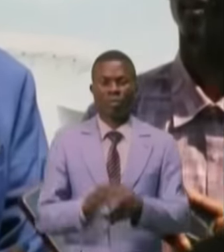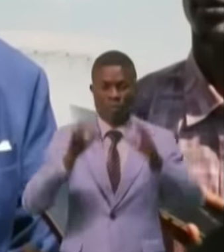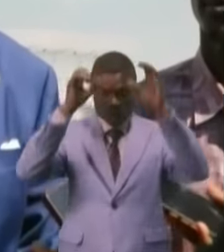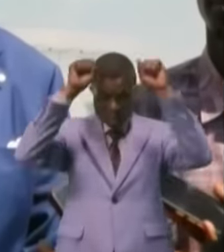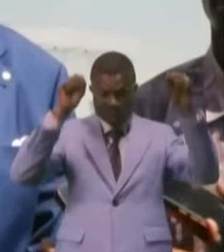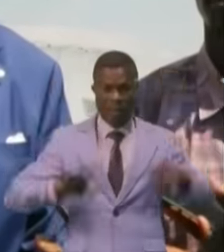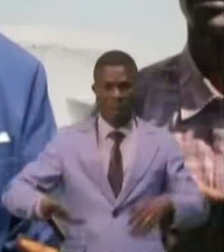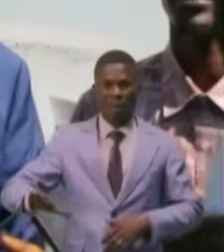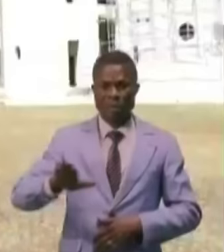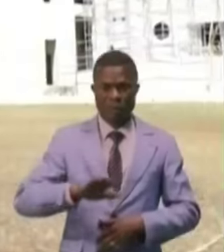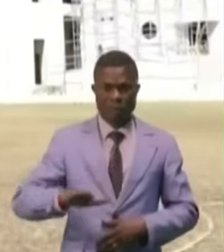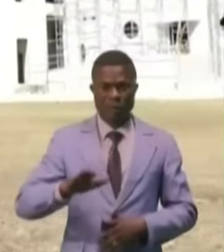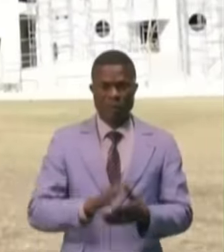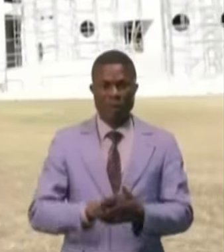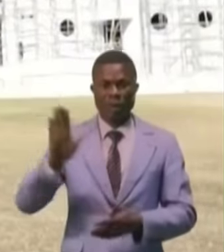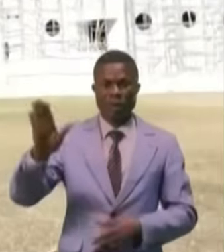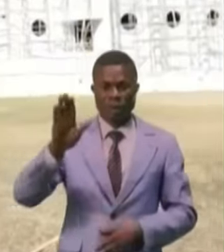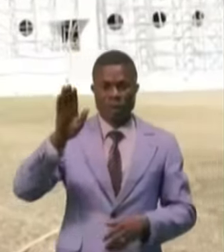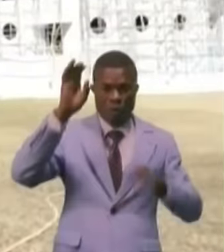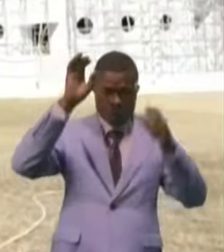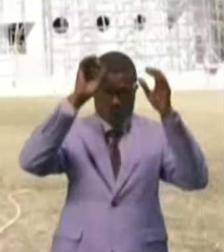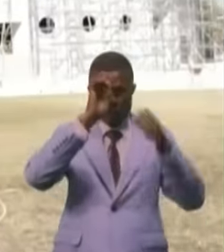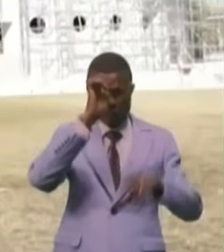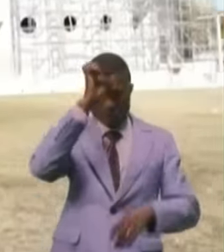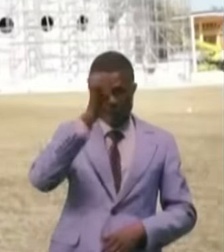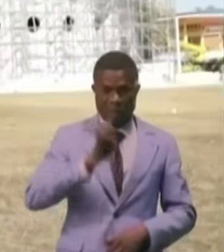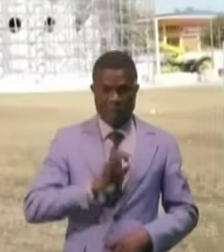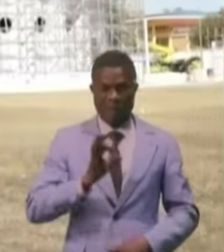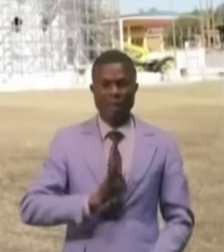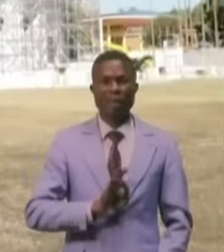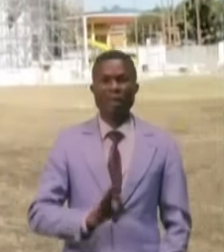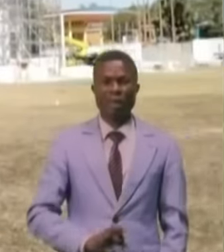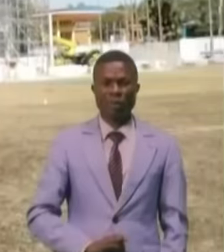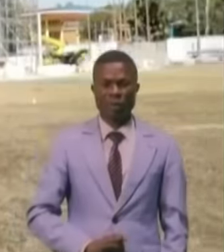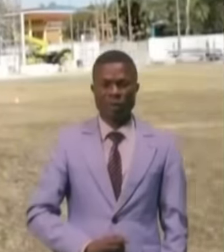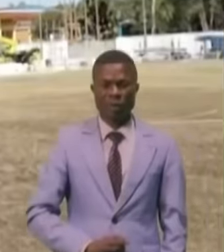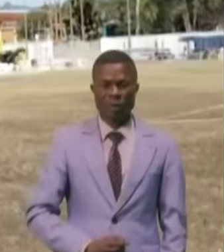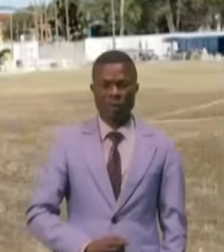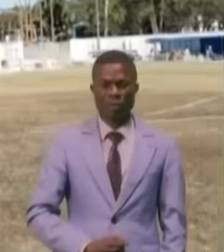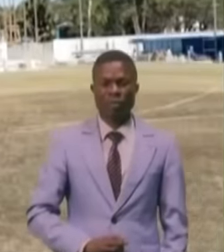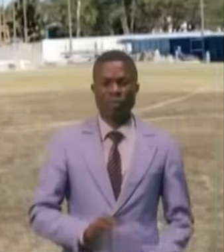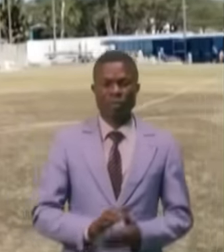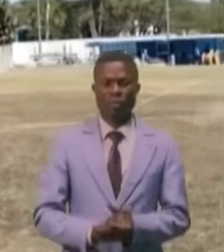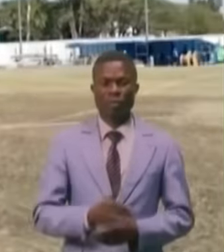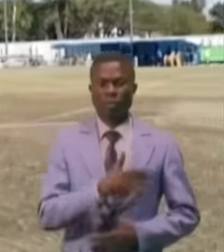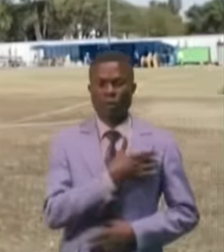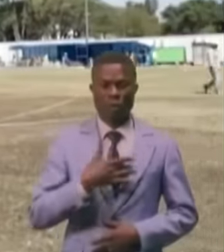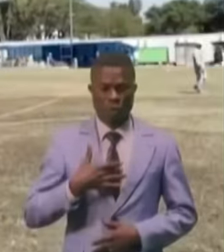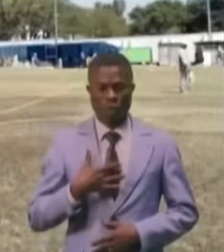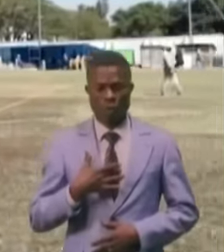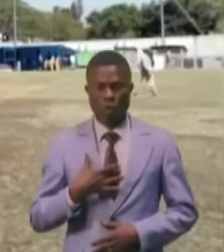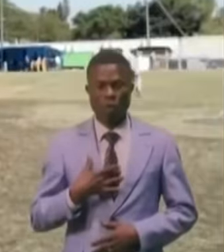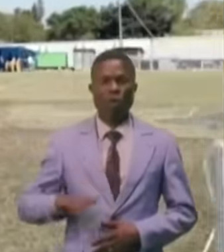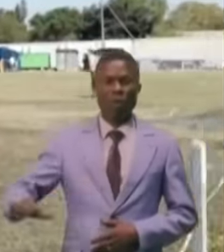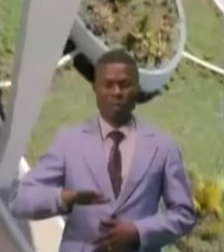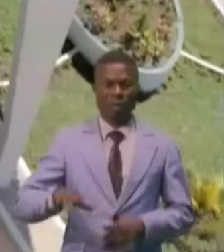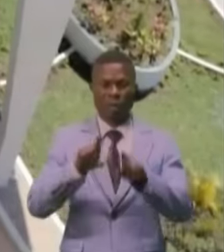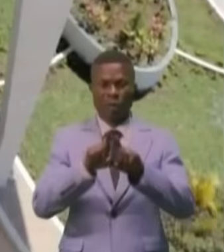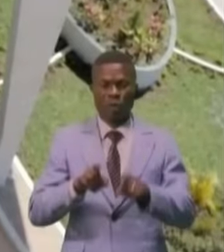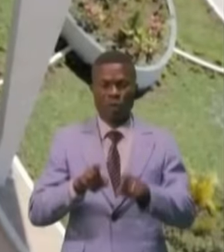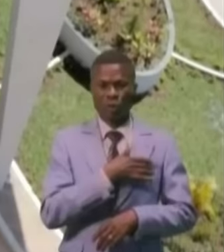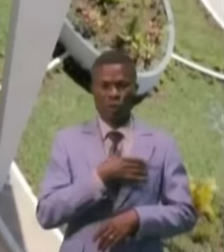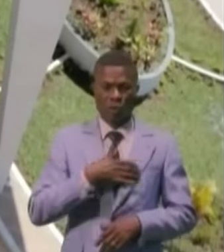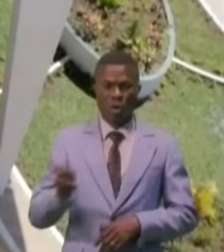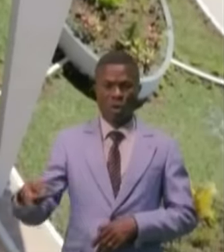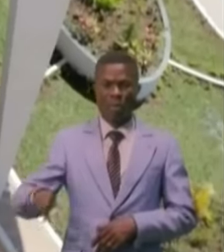République, Félix-Antoine Tshisekedi, offre à notre pays, à notre province du Haut-Katanga,